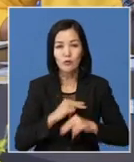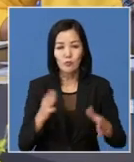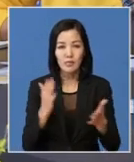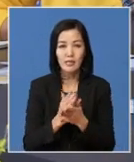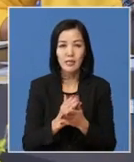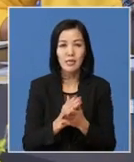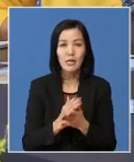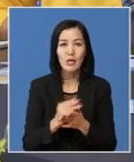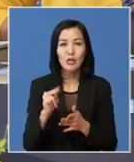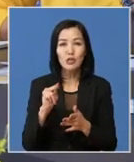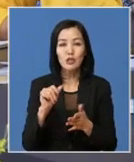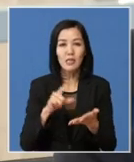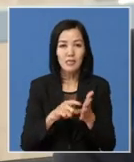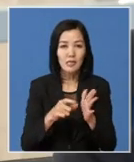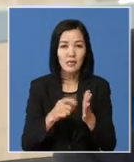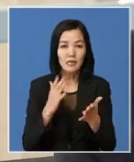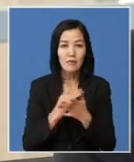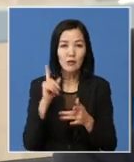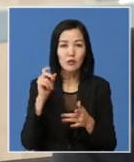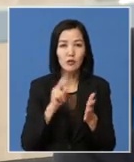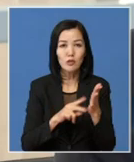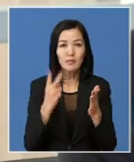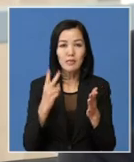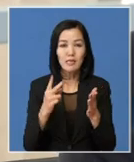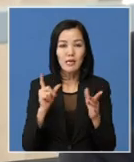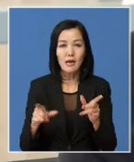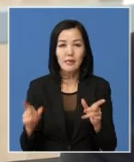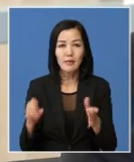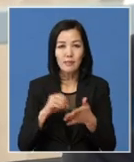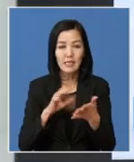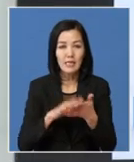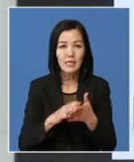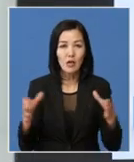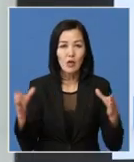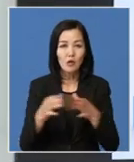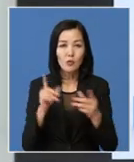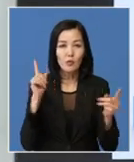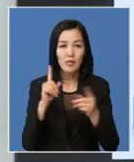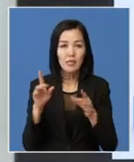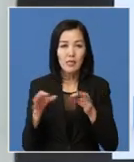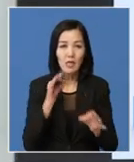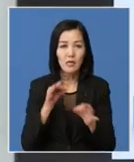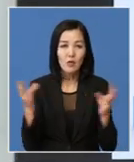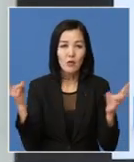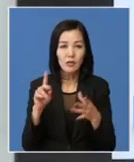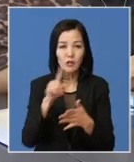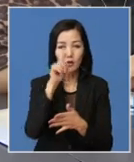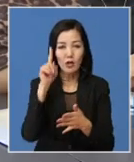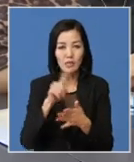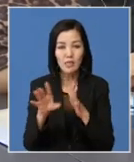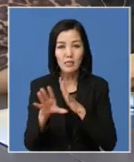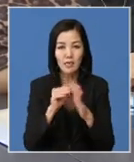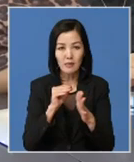жасайды. Арнай чаттарда бар. Оған 172 адам тіркелген. Клуб мүшелері бас қоспас бұрын өзара талқылауға қажетті сұрақтарды белгілеп